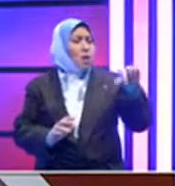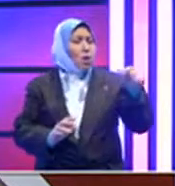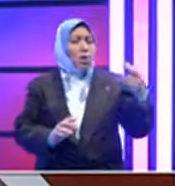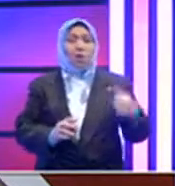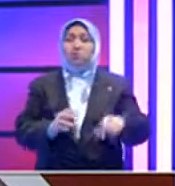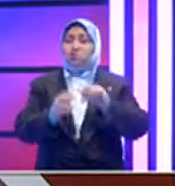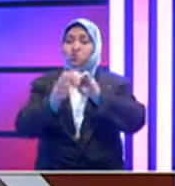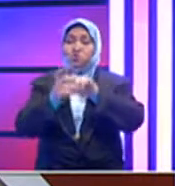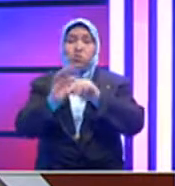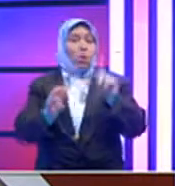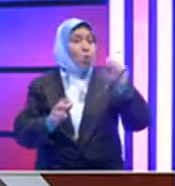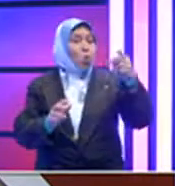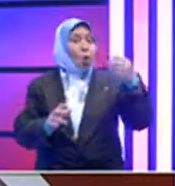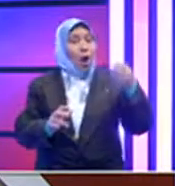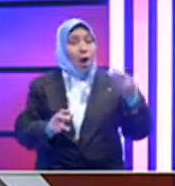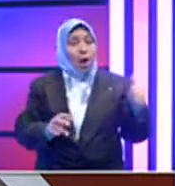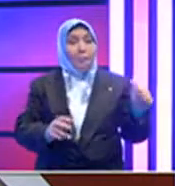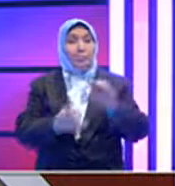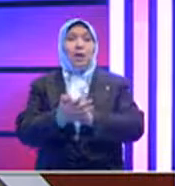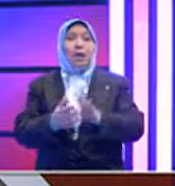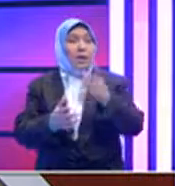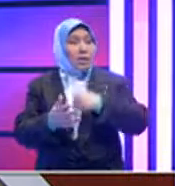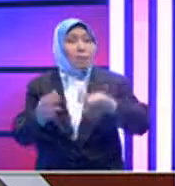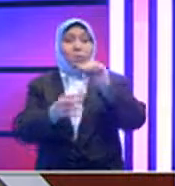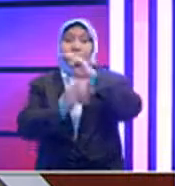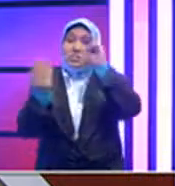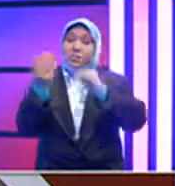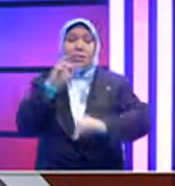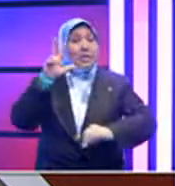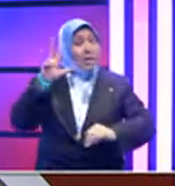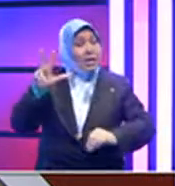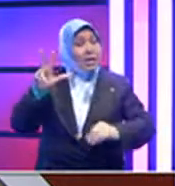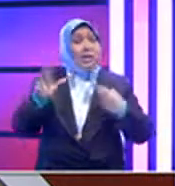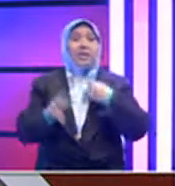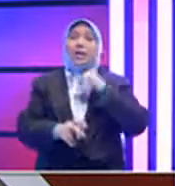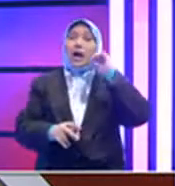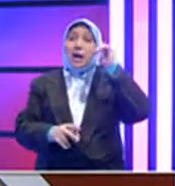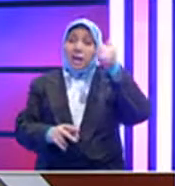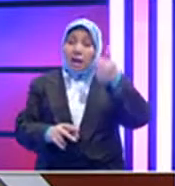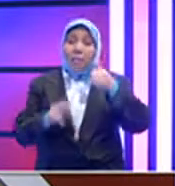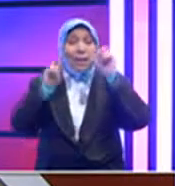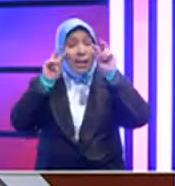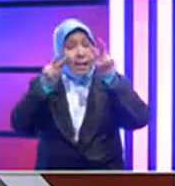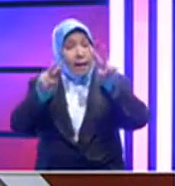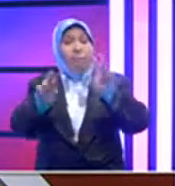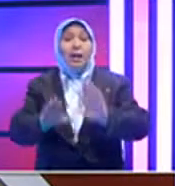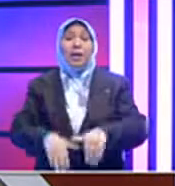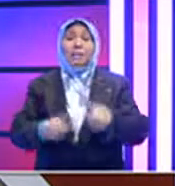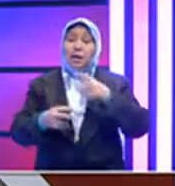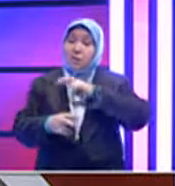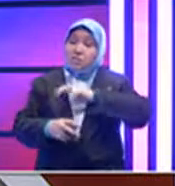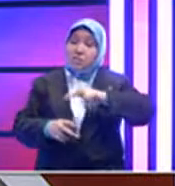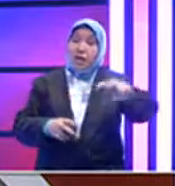musim kedua pada suara betul suara dan pada musim ketiga ini kita akan melihat bagaimana perjalanan